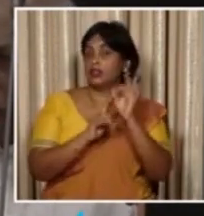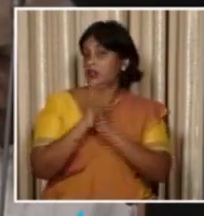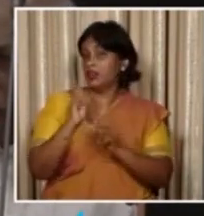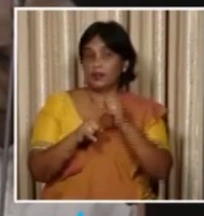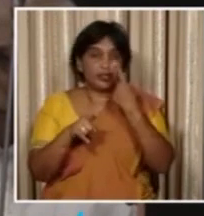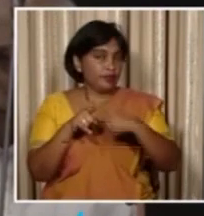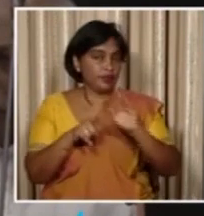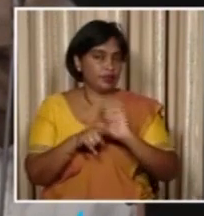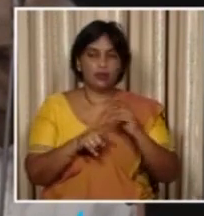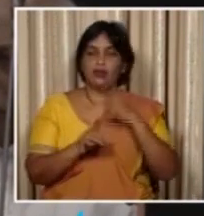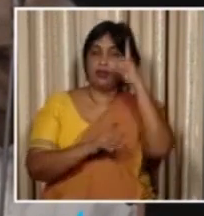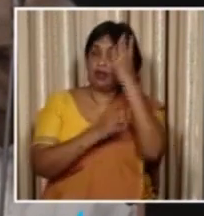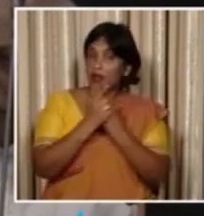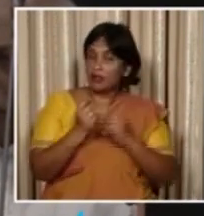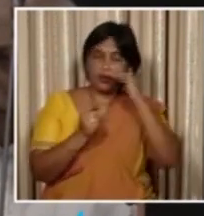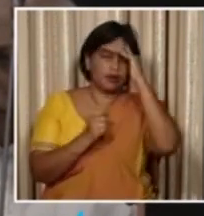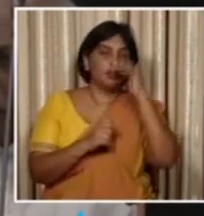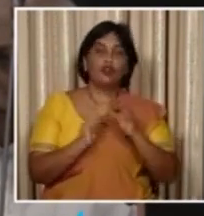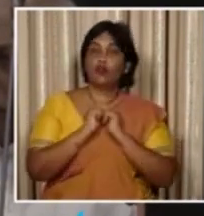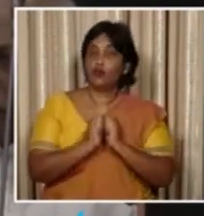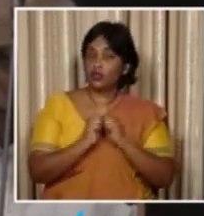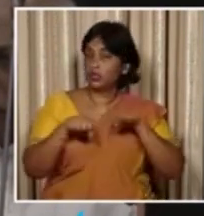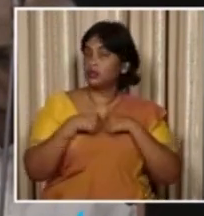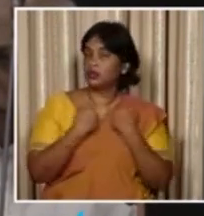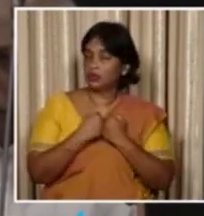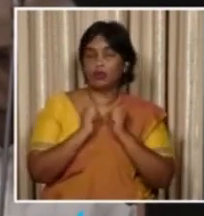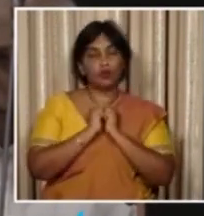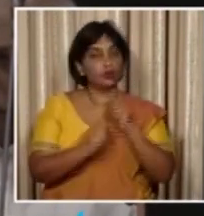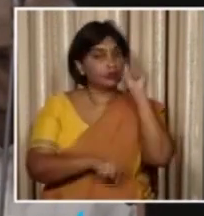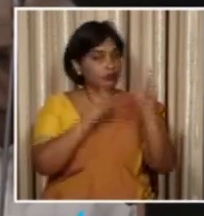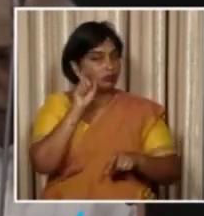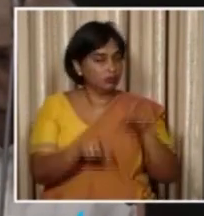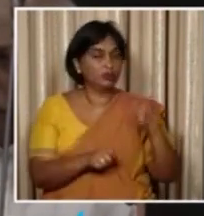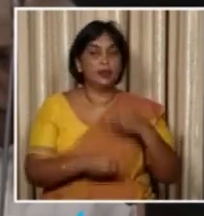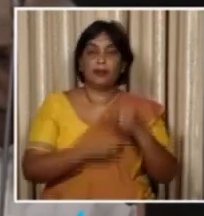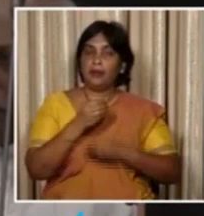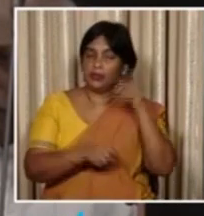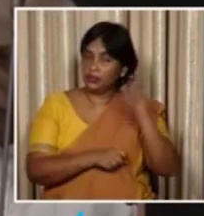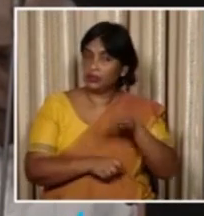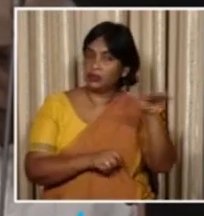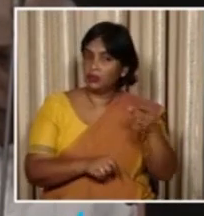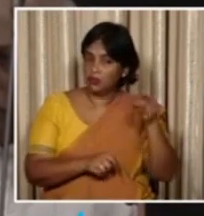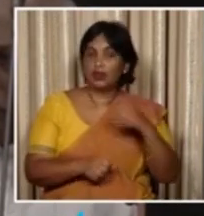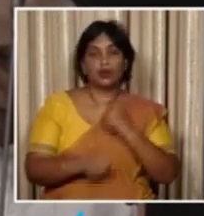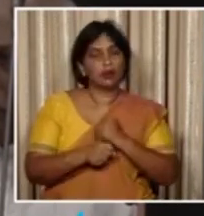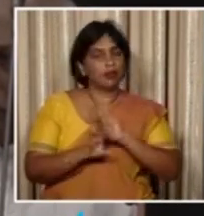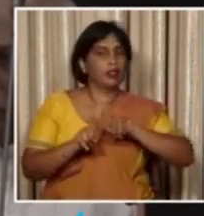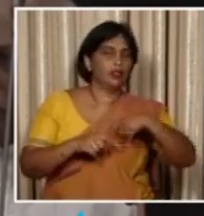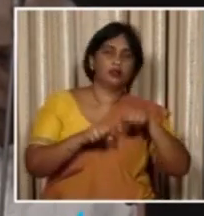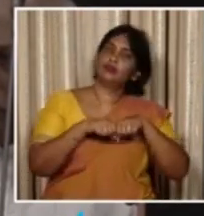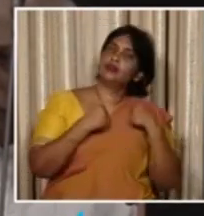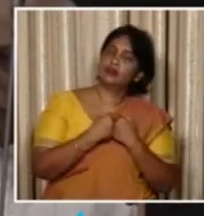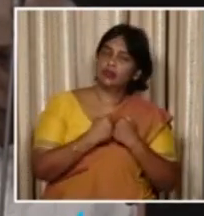පමණක් නෙවෙයි. ආගමික නායකයන්, වෘත්තීය සමිති, වෘත්තීය වේදීන්, ව්‍යාපාරික ප්‍රජාව, රජයේ නෝන